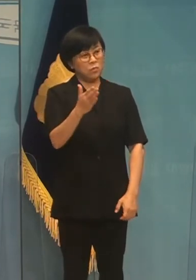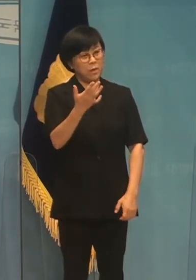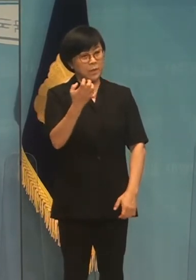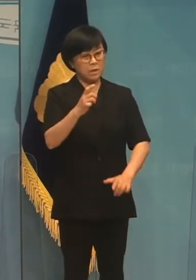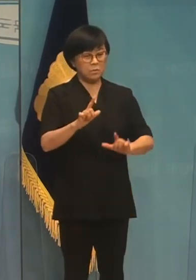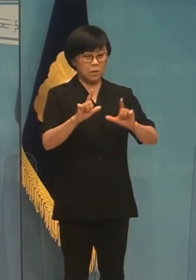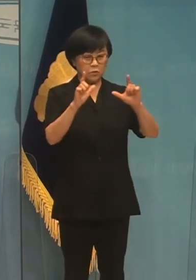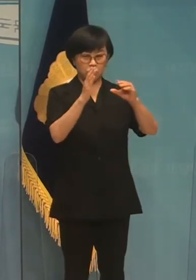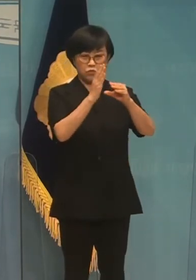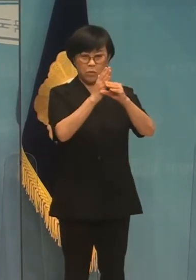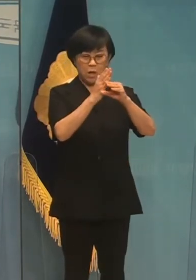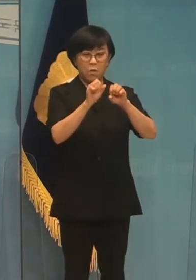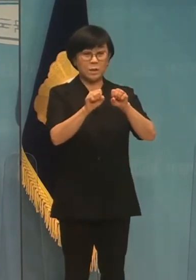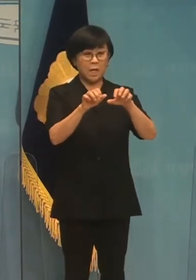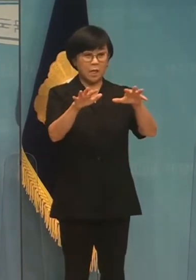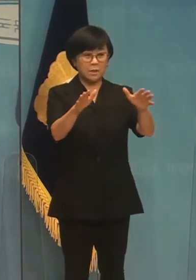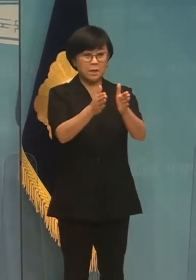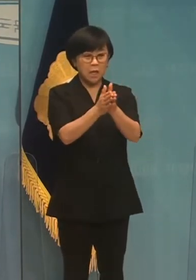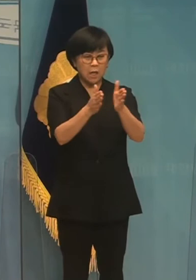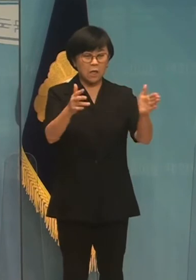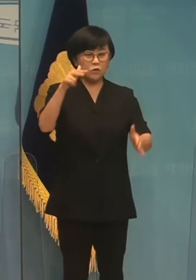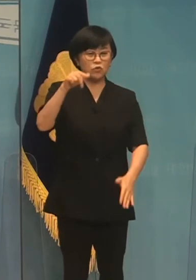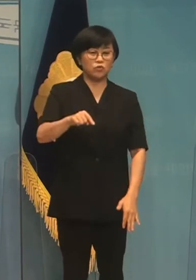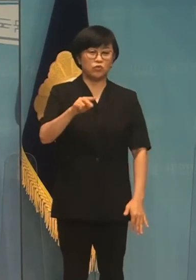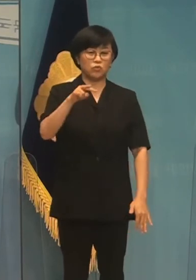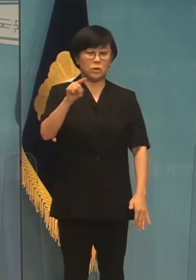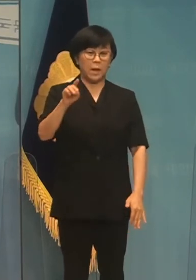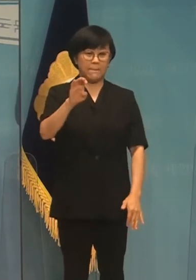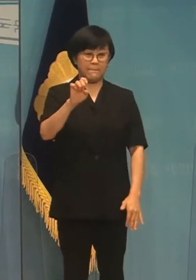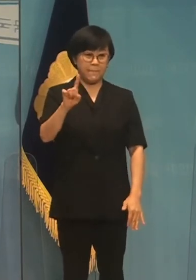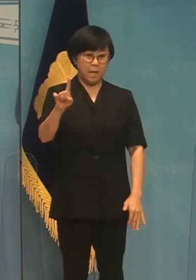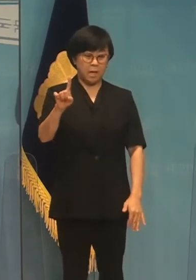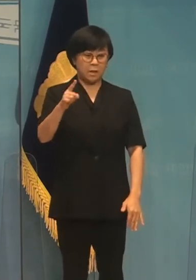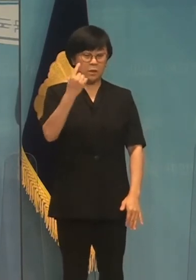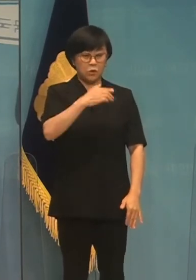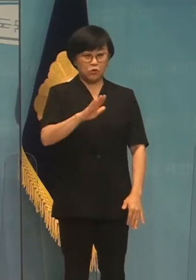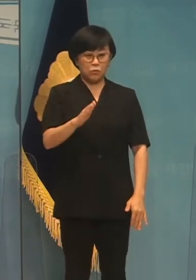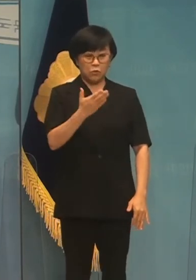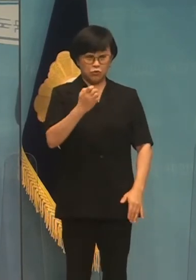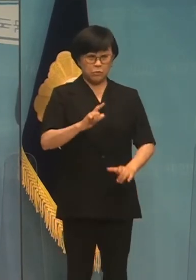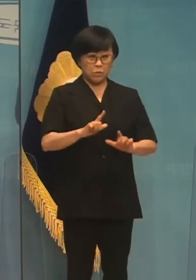1980년대 중반 확산되기 시작한 주사파는